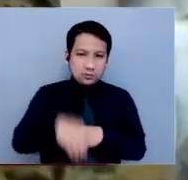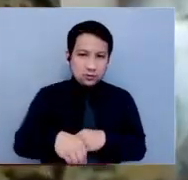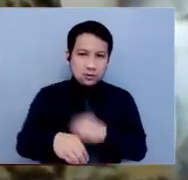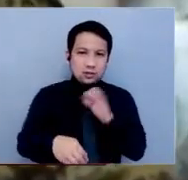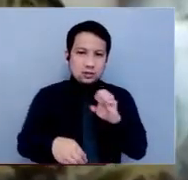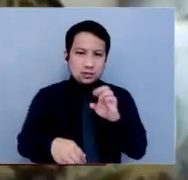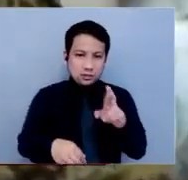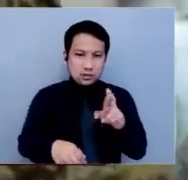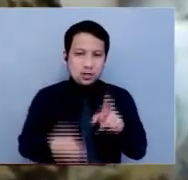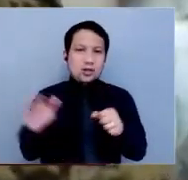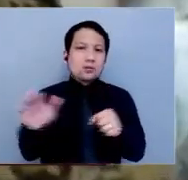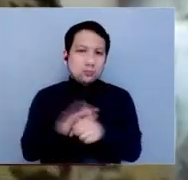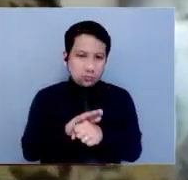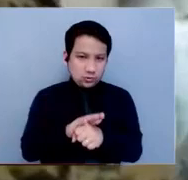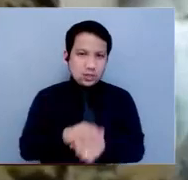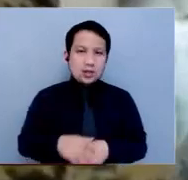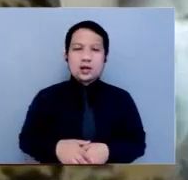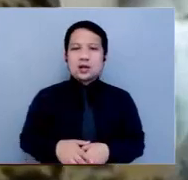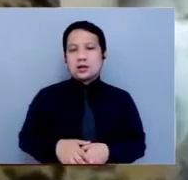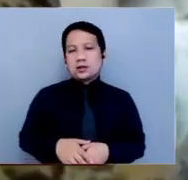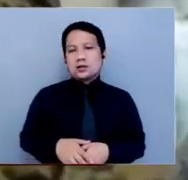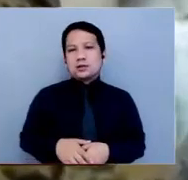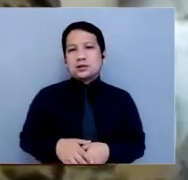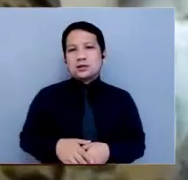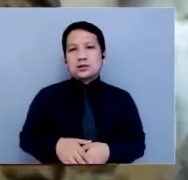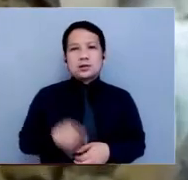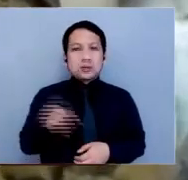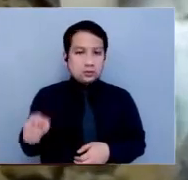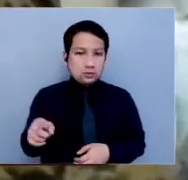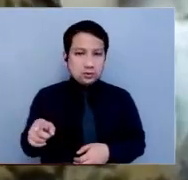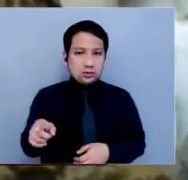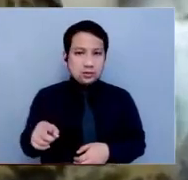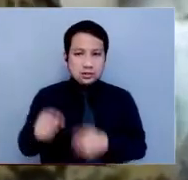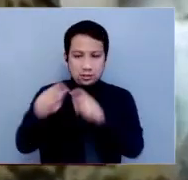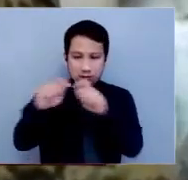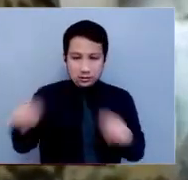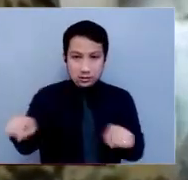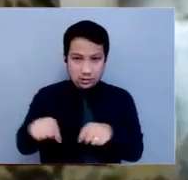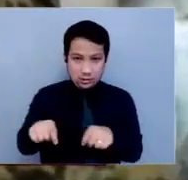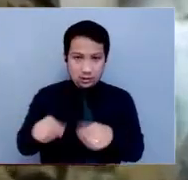ER at ang iba nasa tent,